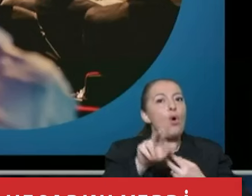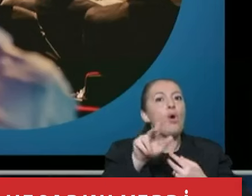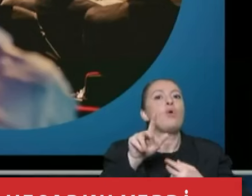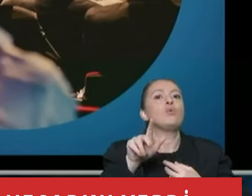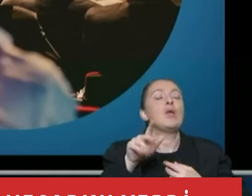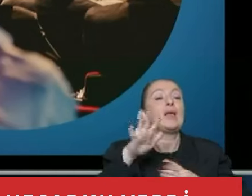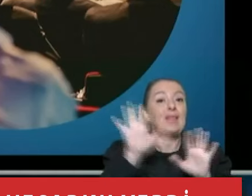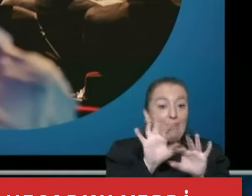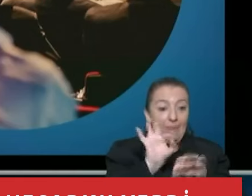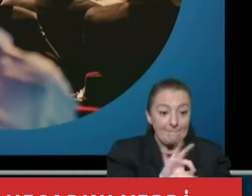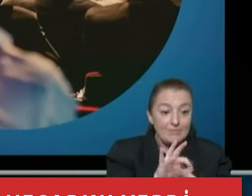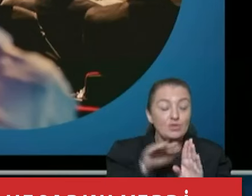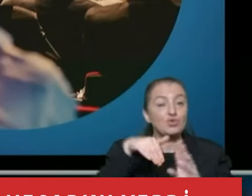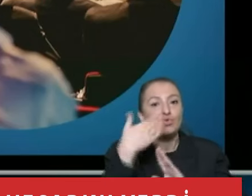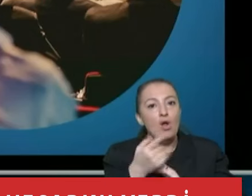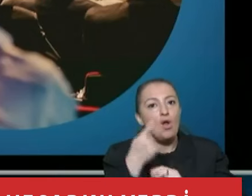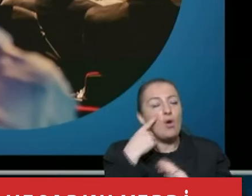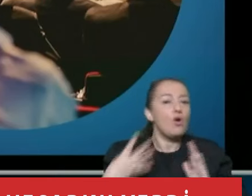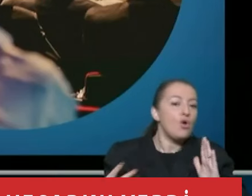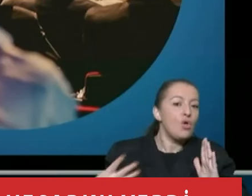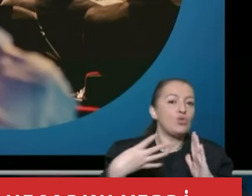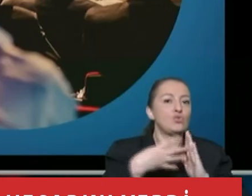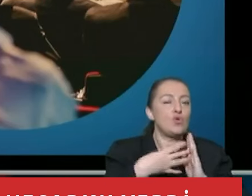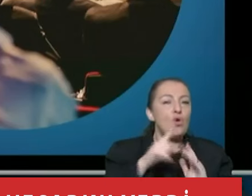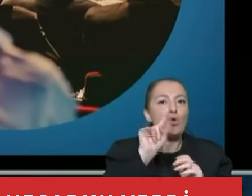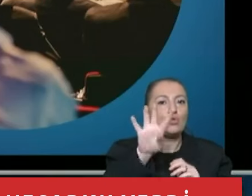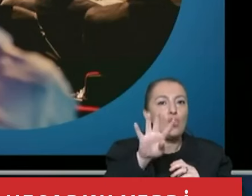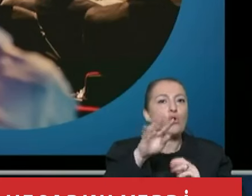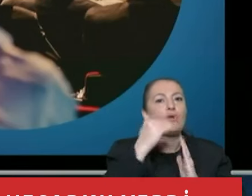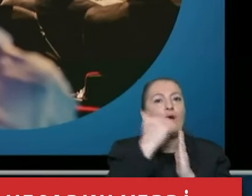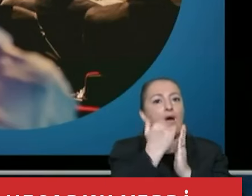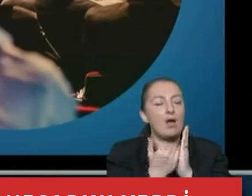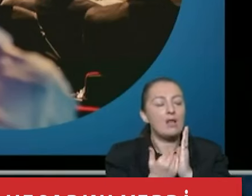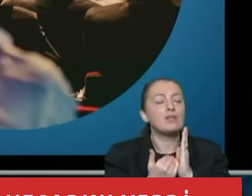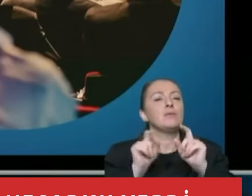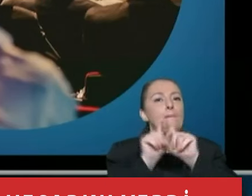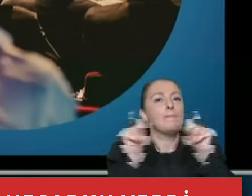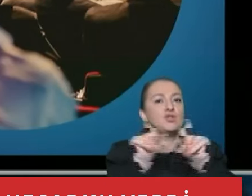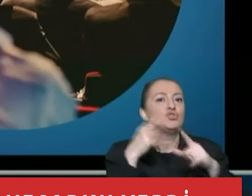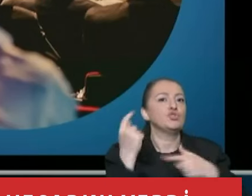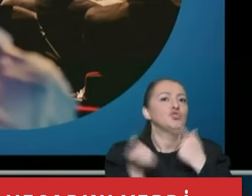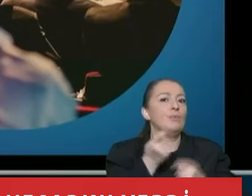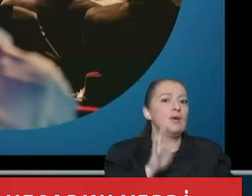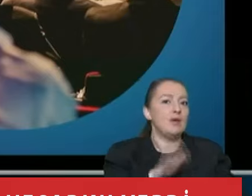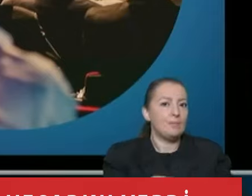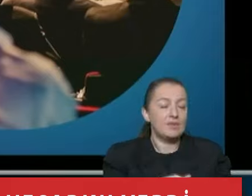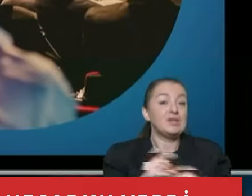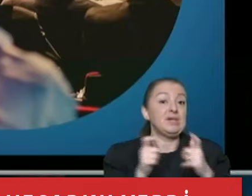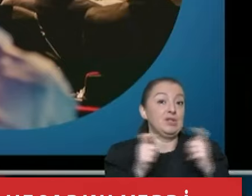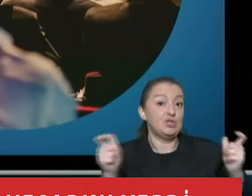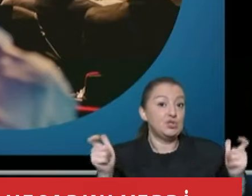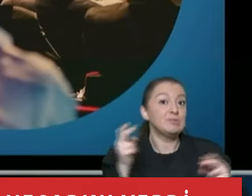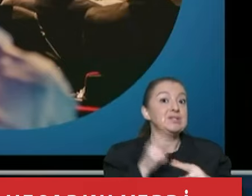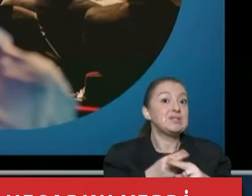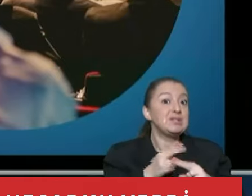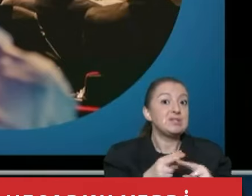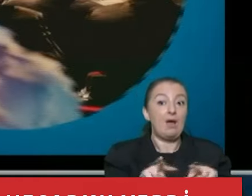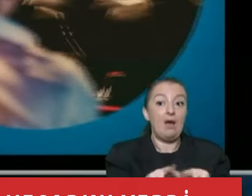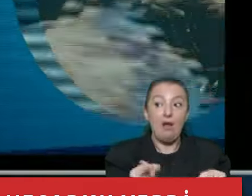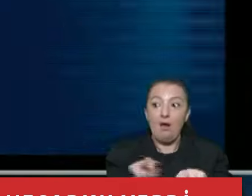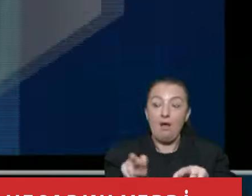sonrası olmak üzere 4 Ana başlıkta 14 alt başlıkta çalışmalar yürüttük geliştirdiğimiz hızlı tarama